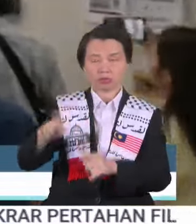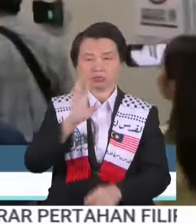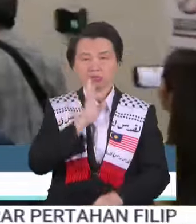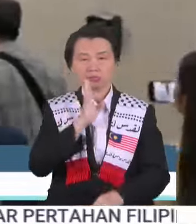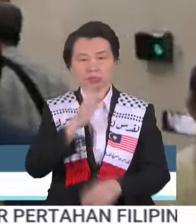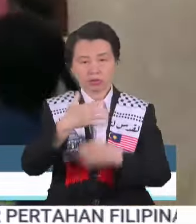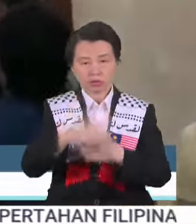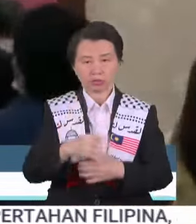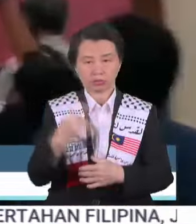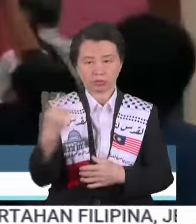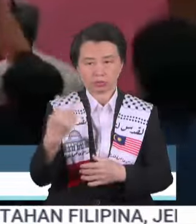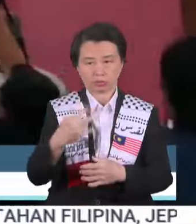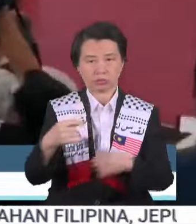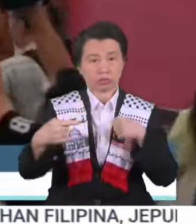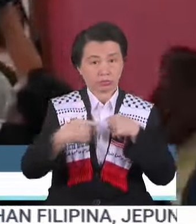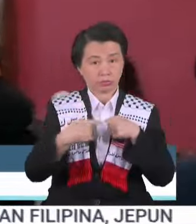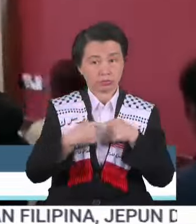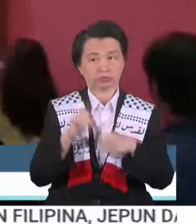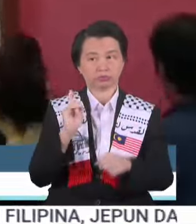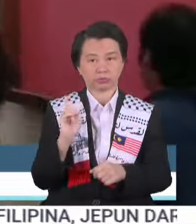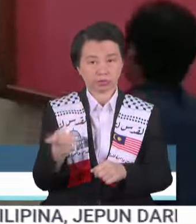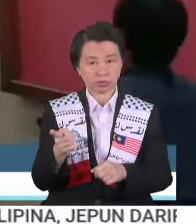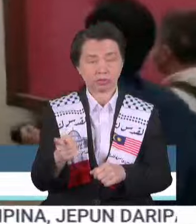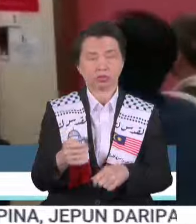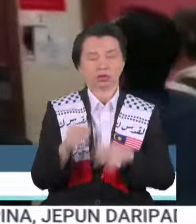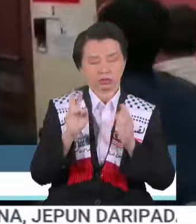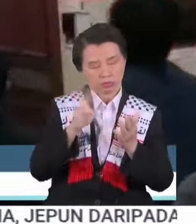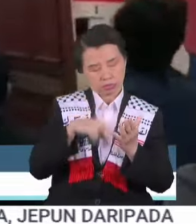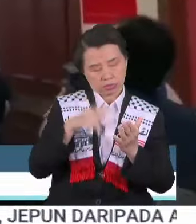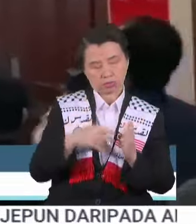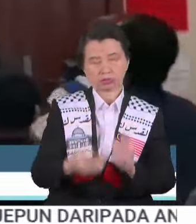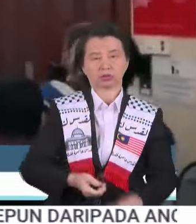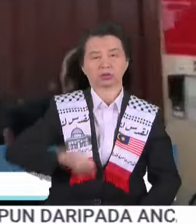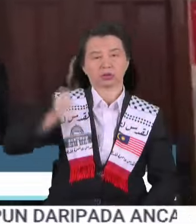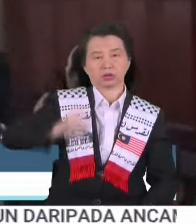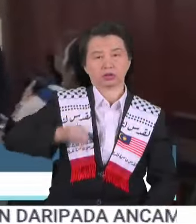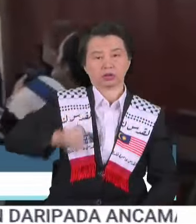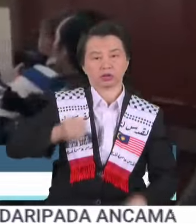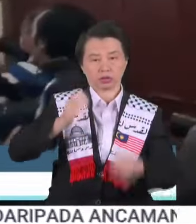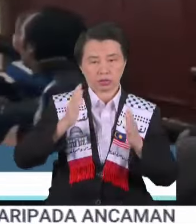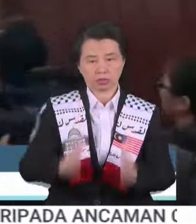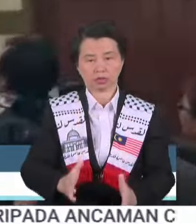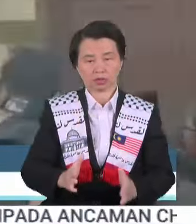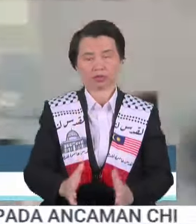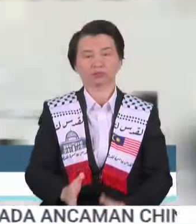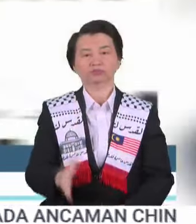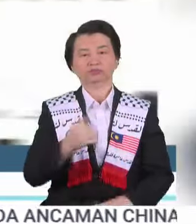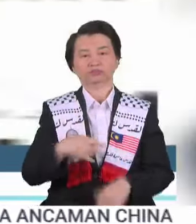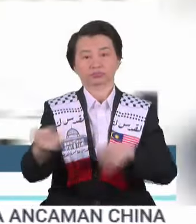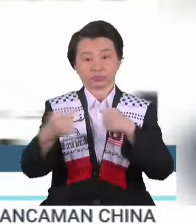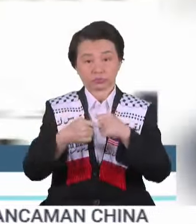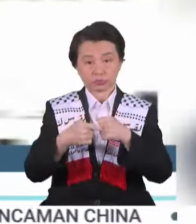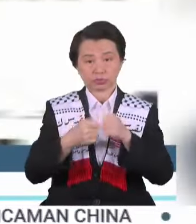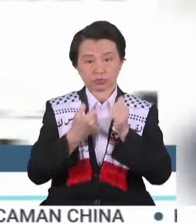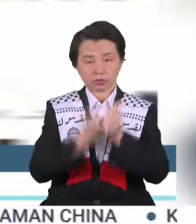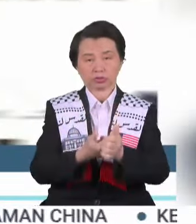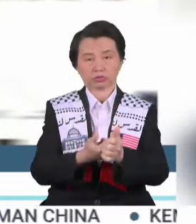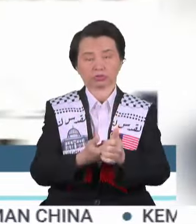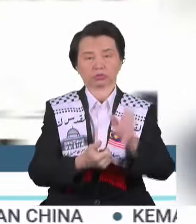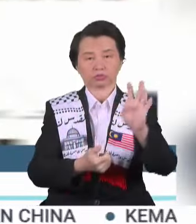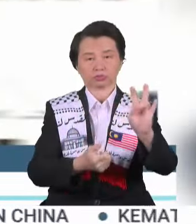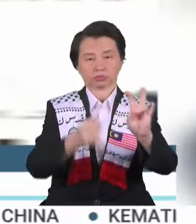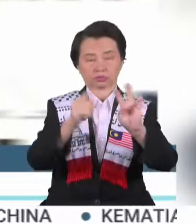tertuduh selepas kedua-dua pertuduhan terhadapnya dibacakan di hadapan Hakim Tasnim Abu Bakar. Pertuduhan dibuat mengikut